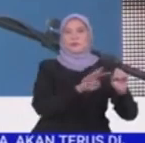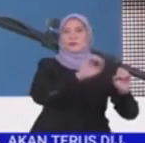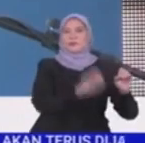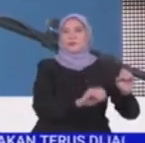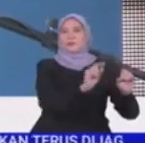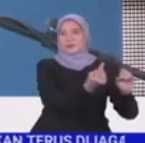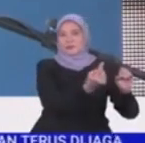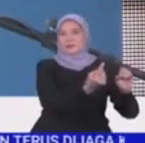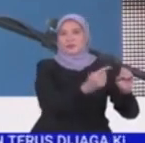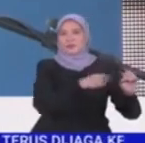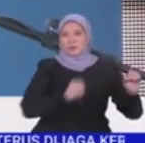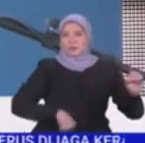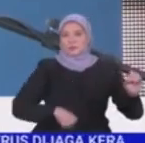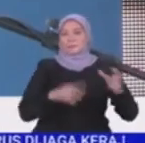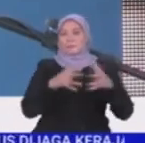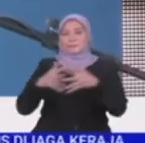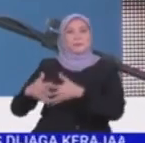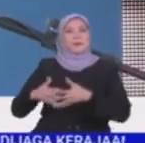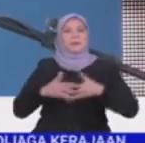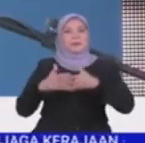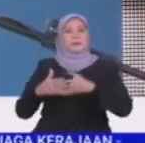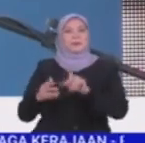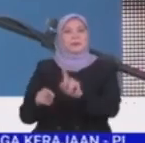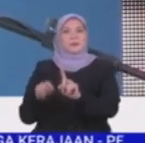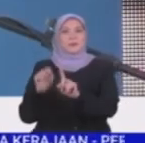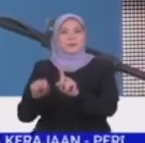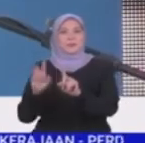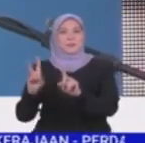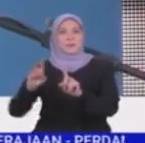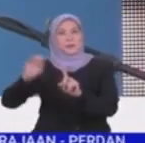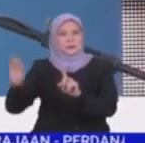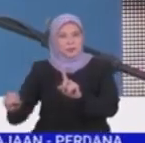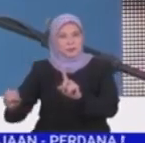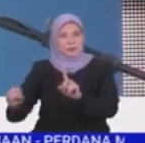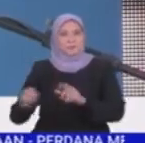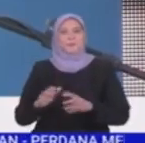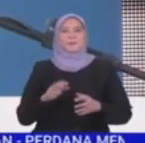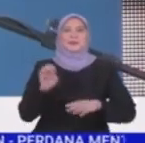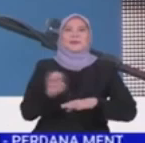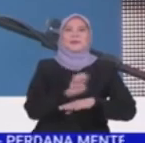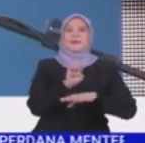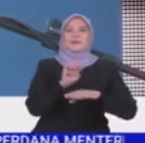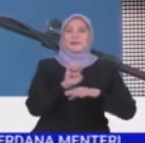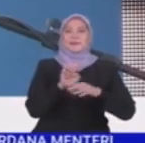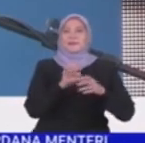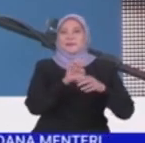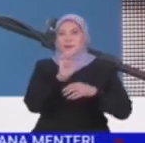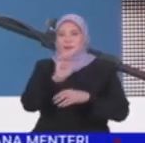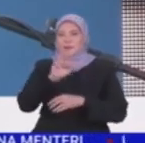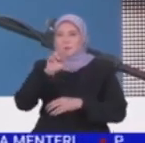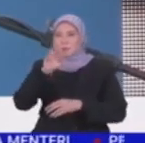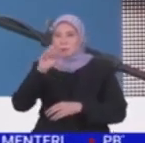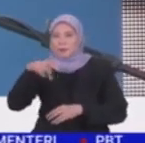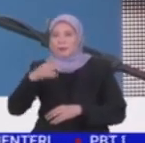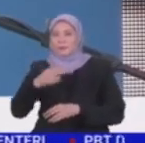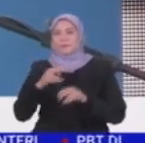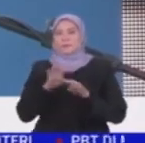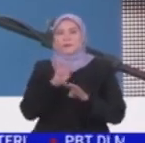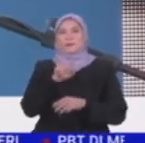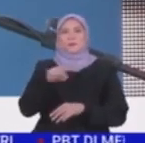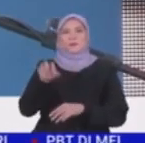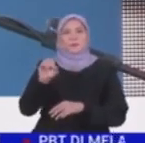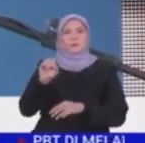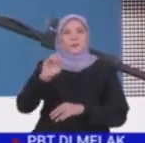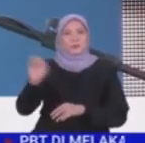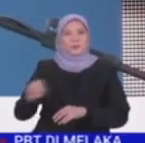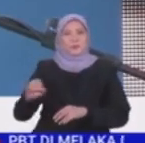0.4% saja. Amerika Syarikat 1.6%, Eropah 4.0%,